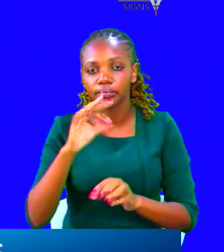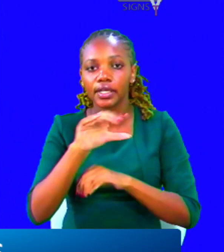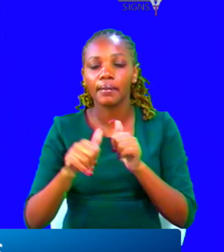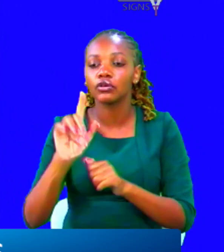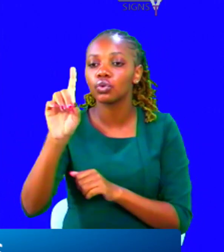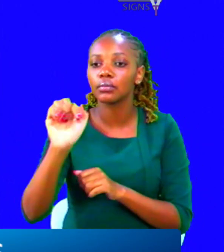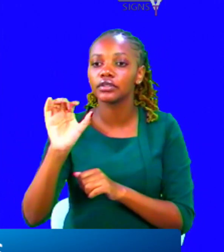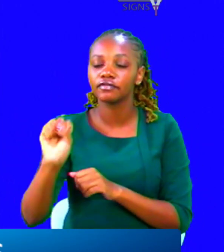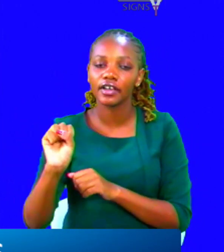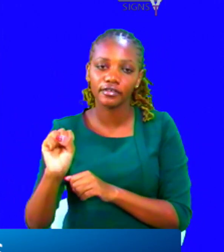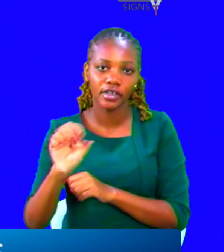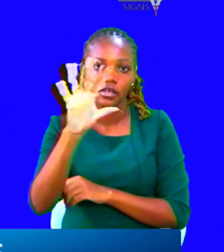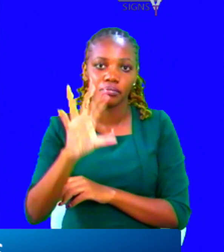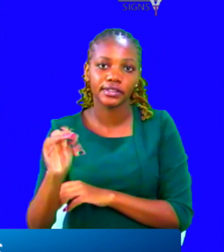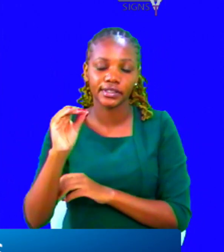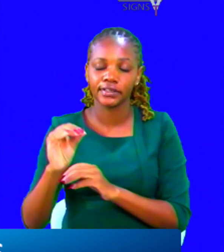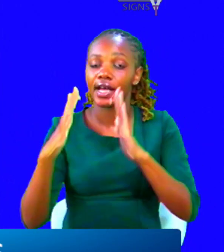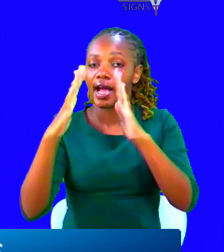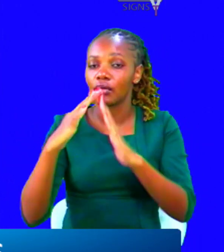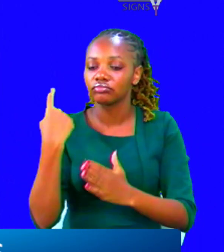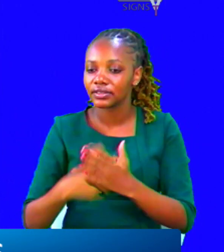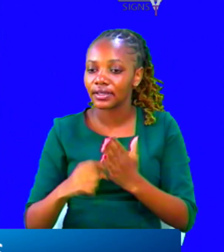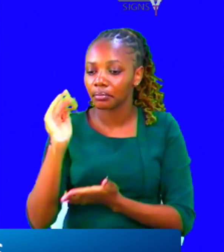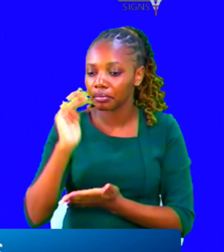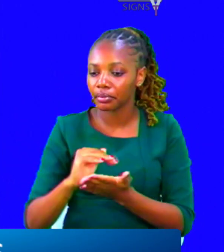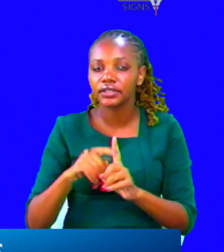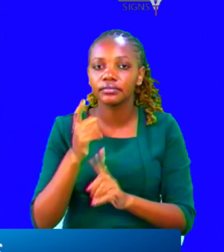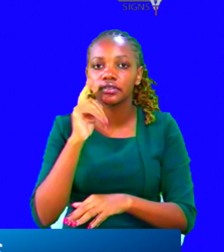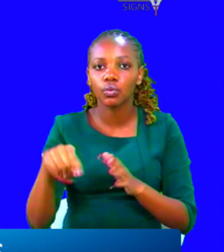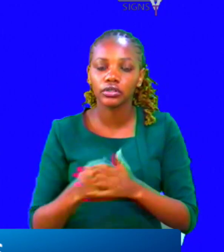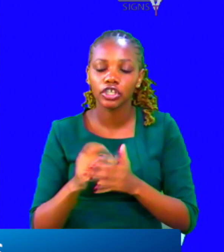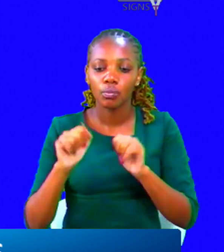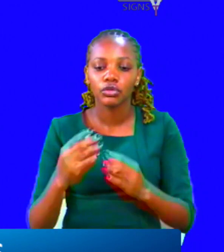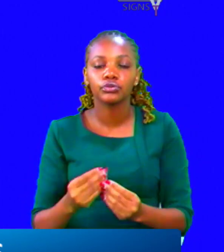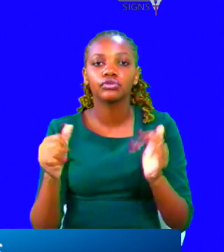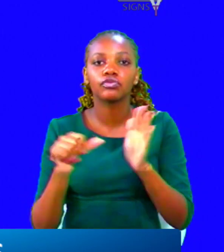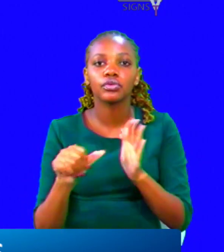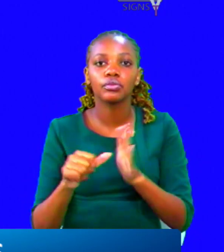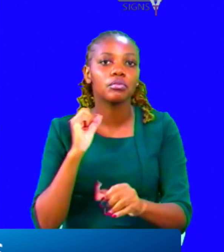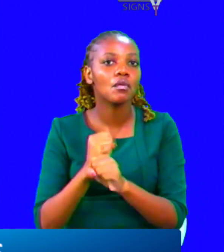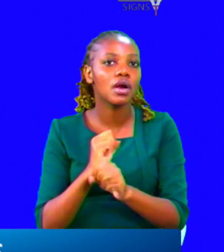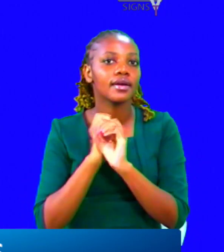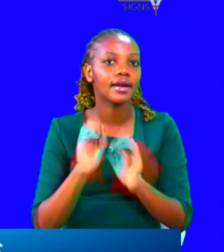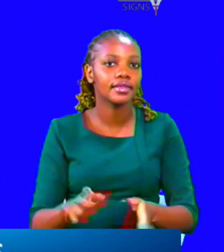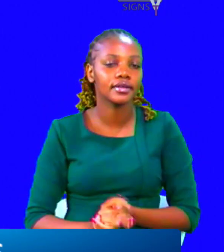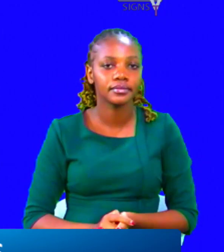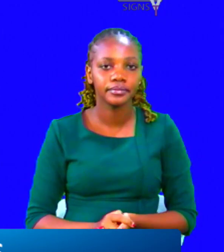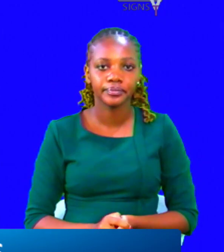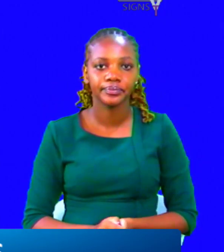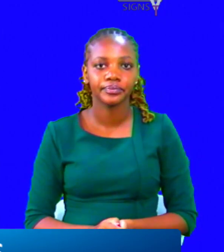the 1.5% housing levy deductions, saying it will resolve the unemployment